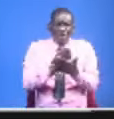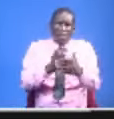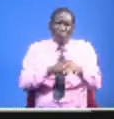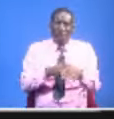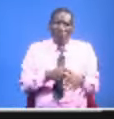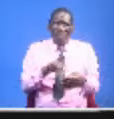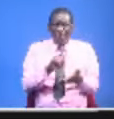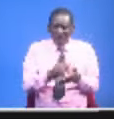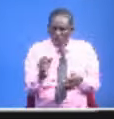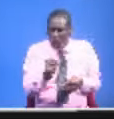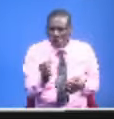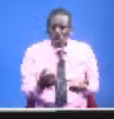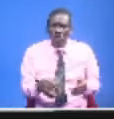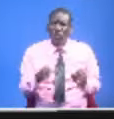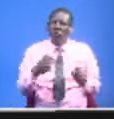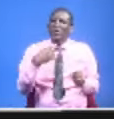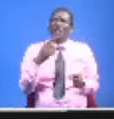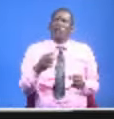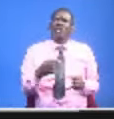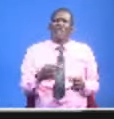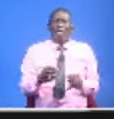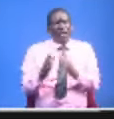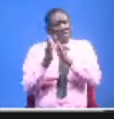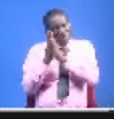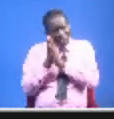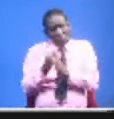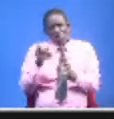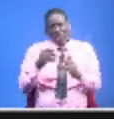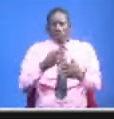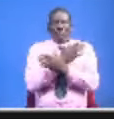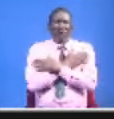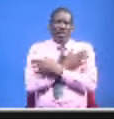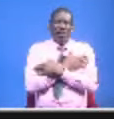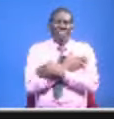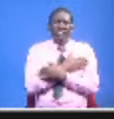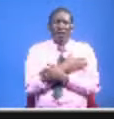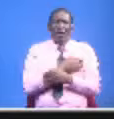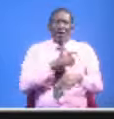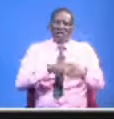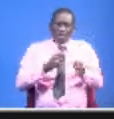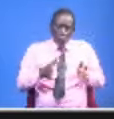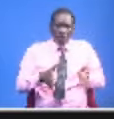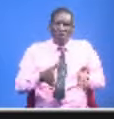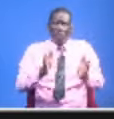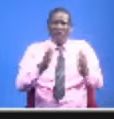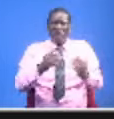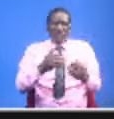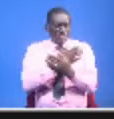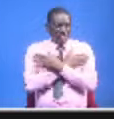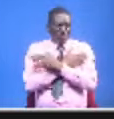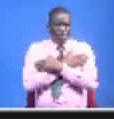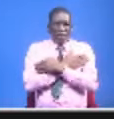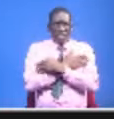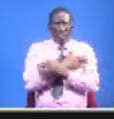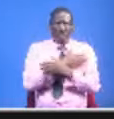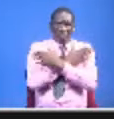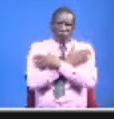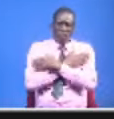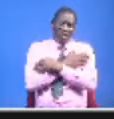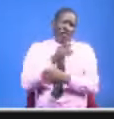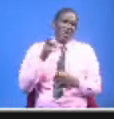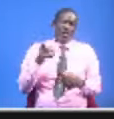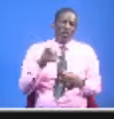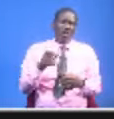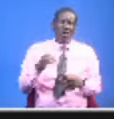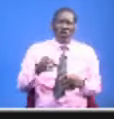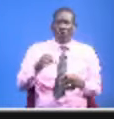age unaweza hata hata ni spend pengine kwa huyu rafiki. Wakiwa njiani, rafiki ya bintia wa shule ya upili alimpigia